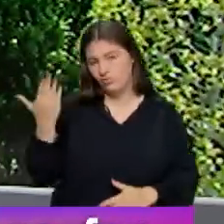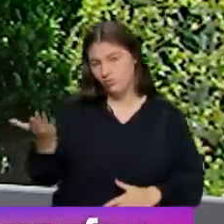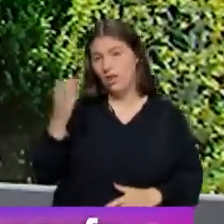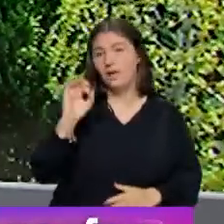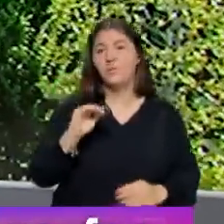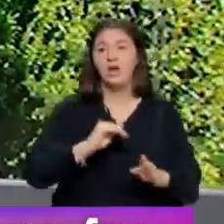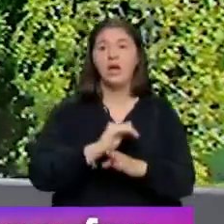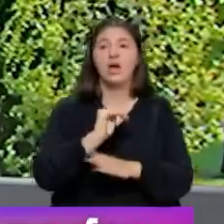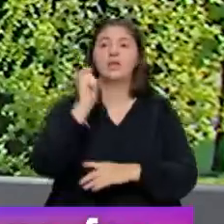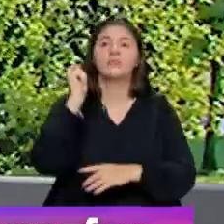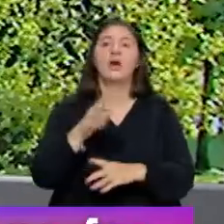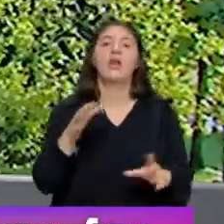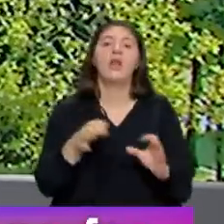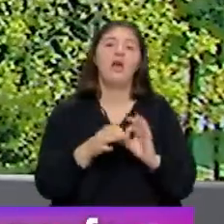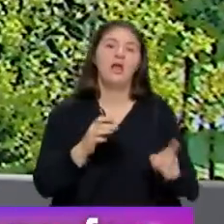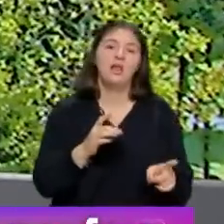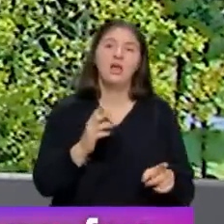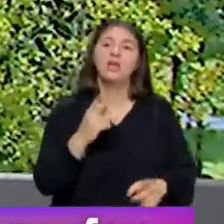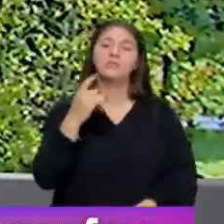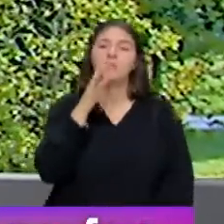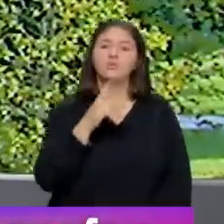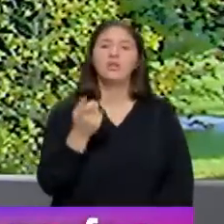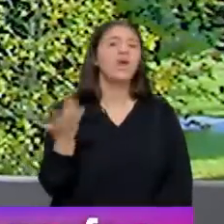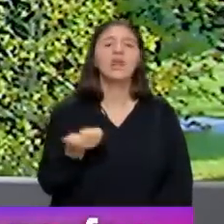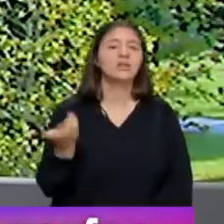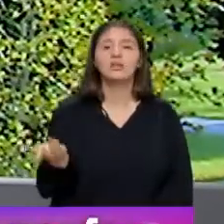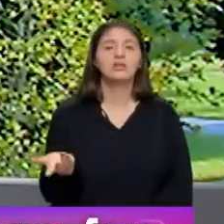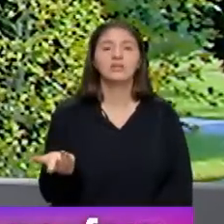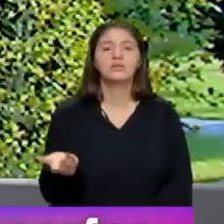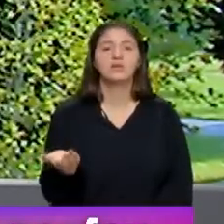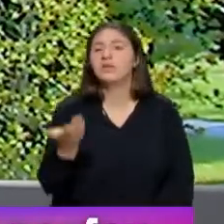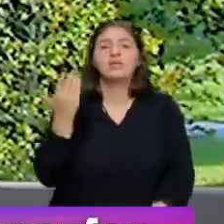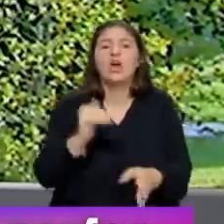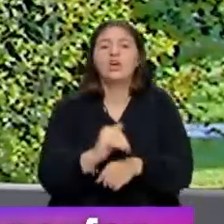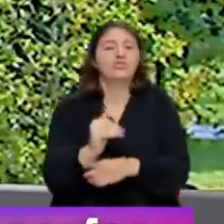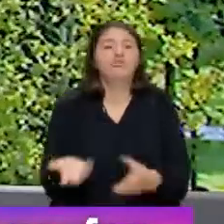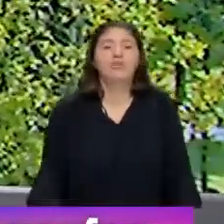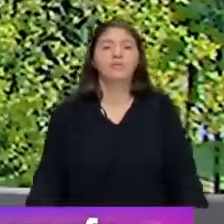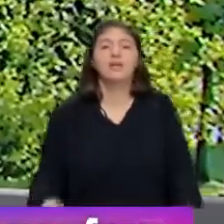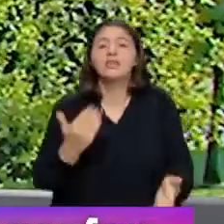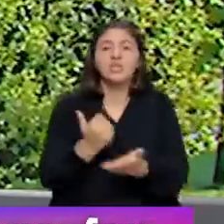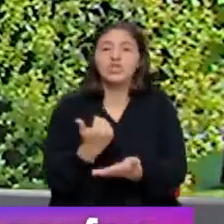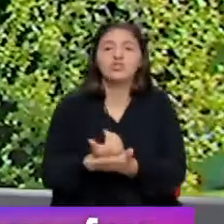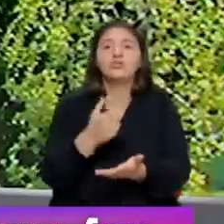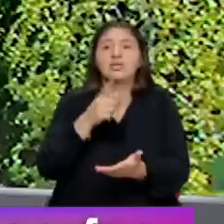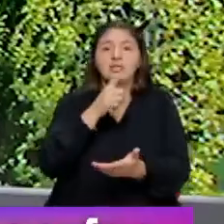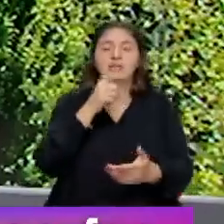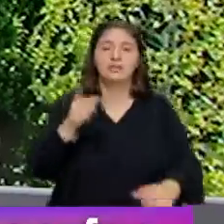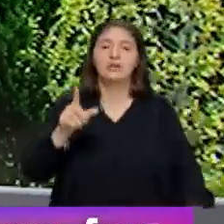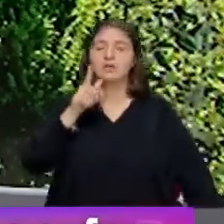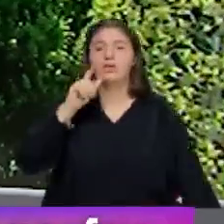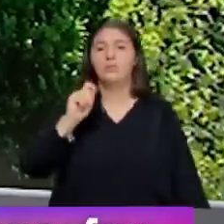Hem de hayat pahalılığıyla ilgili 7.500 lirayla ne alınabilir ki Nasıl yaşayacağız nasıl geçireceğiz sesleri